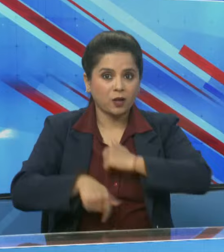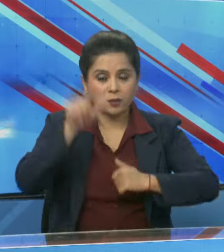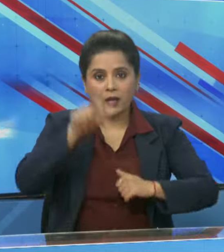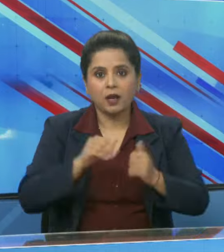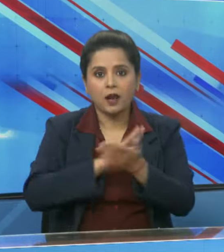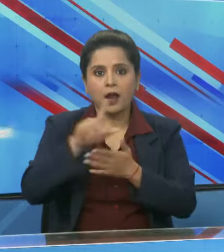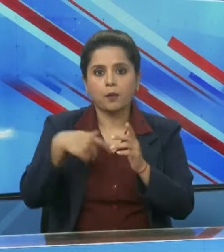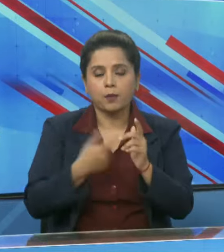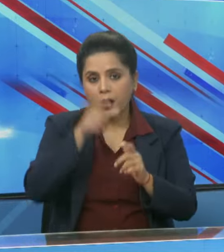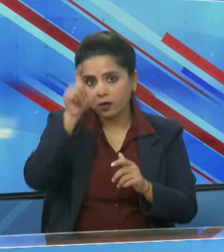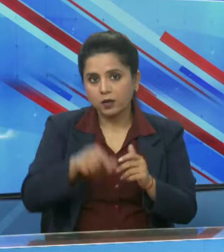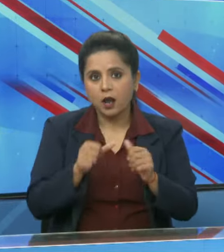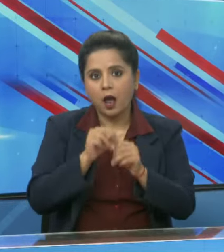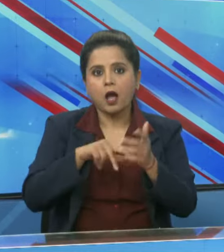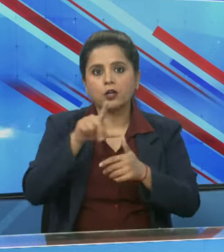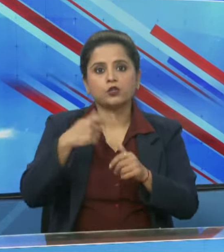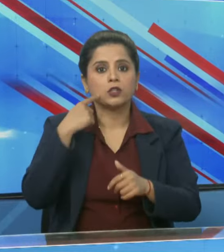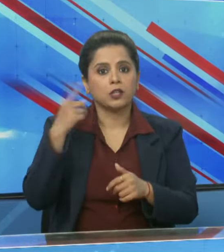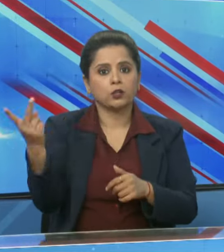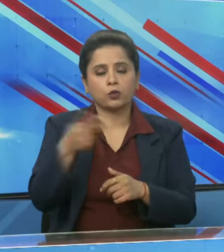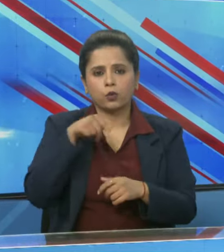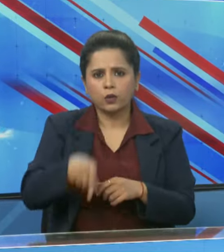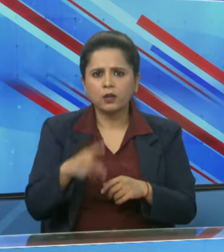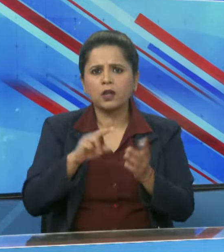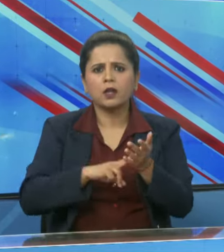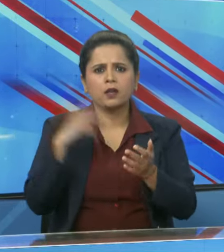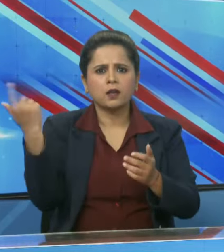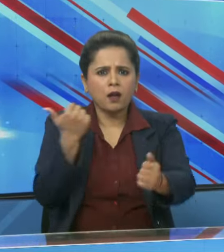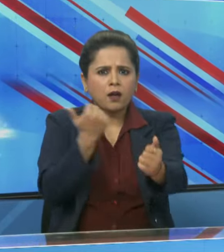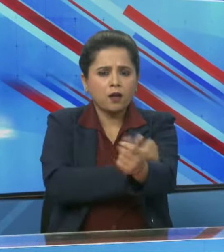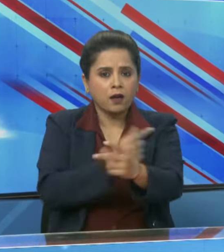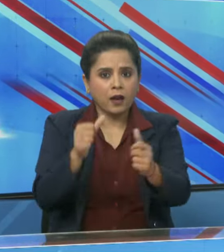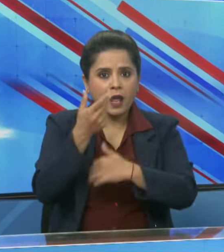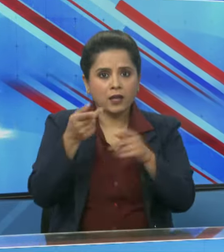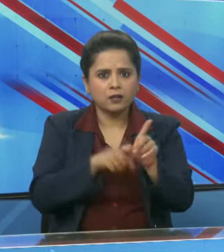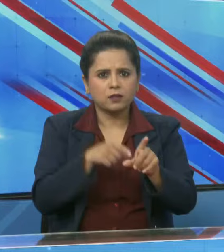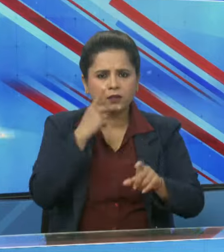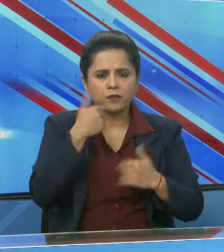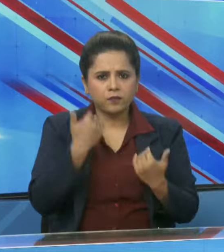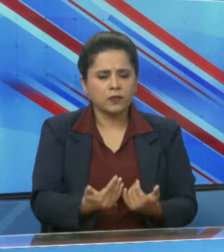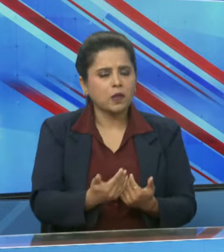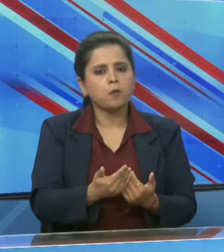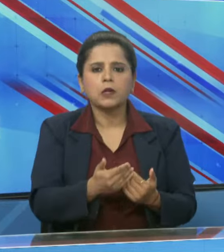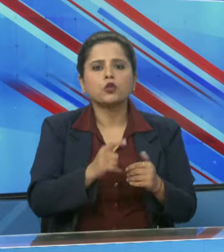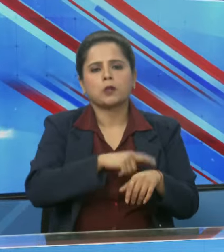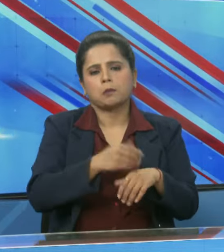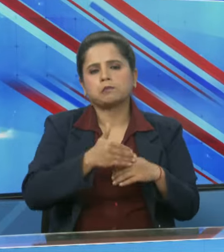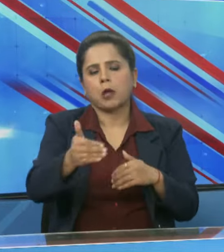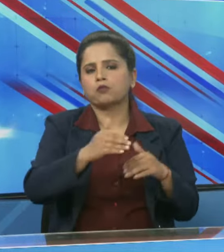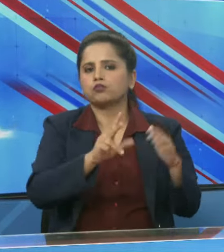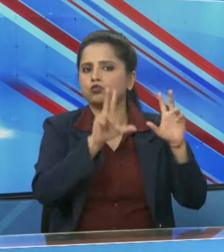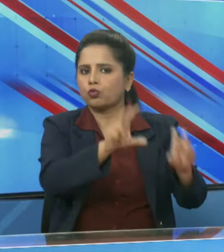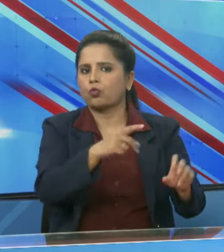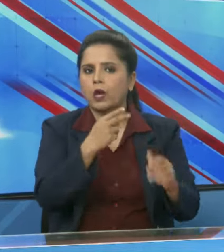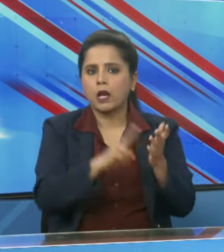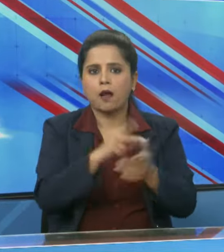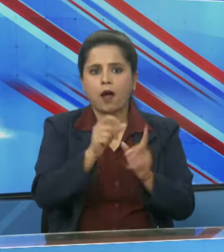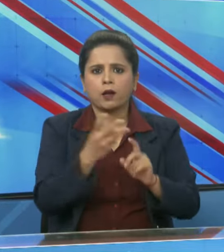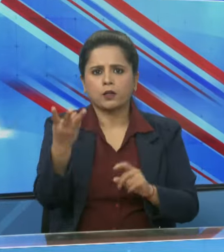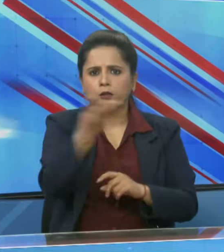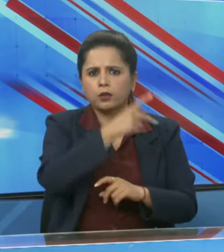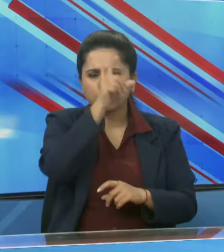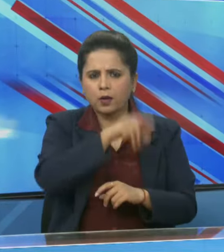हेमराज गुर्जर और अंजलि कुमारी को राष्ट्रीय डोपिंग विरोधी एजेंसी ने अस्थायी रूप से निलंबित कर दिया है। नाडा ने इन तीनों